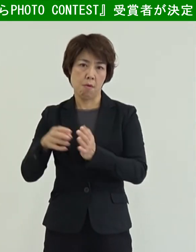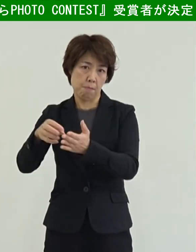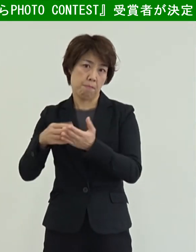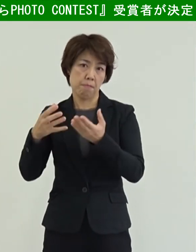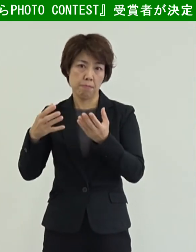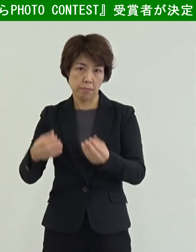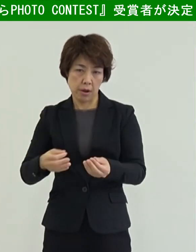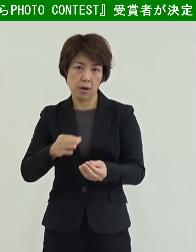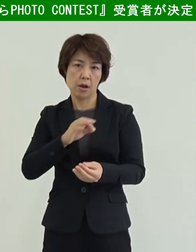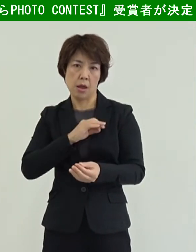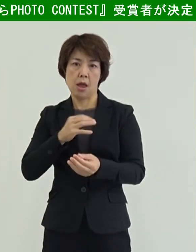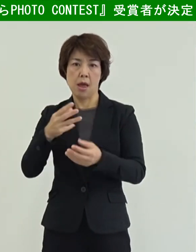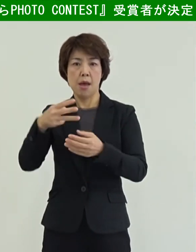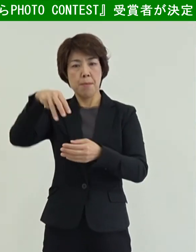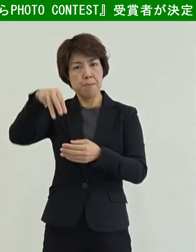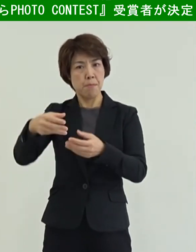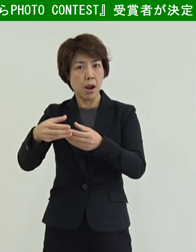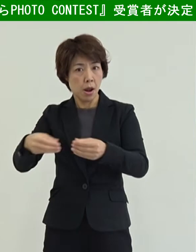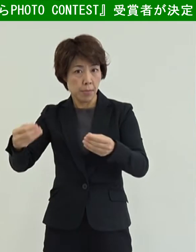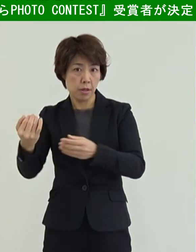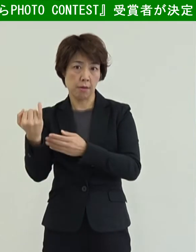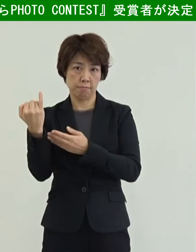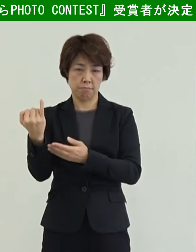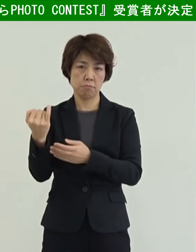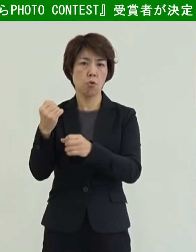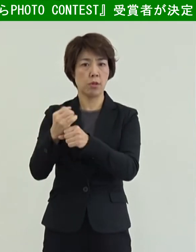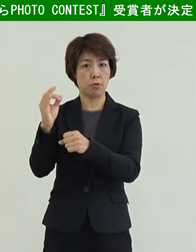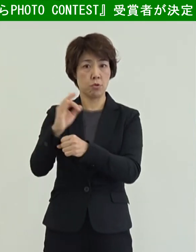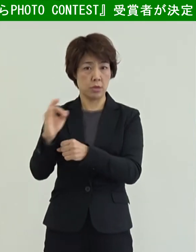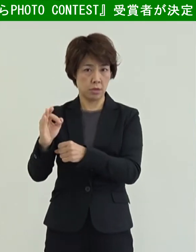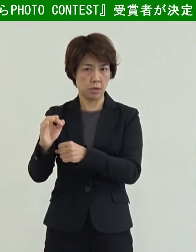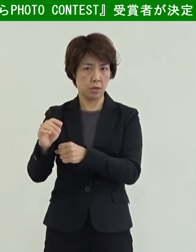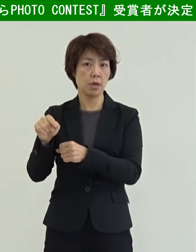真鍋なおさんの写真は昨年